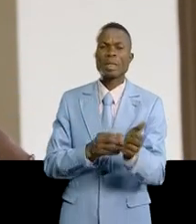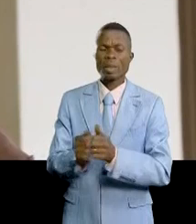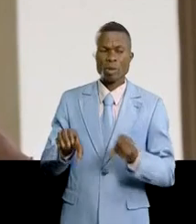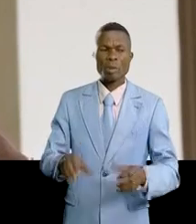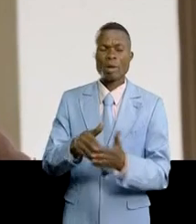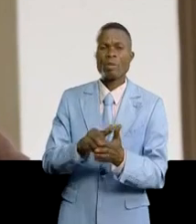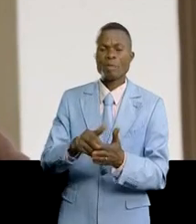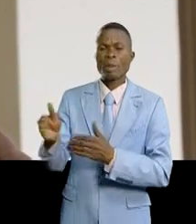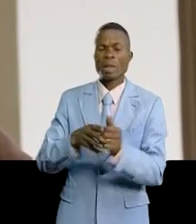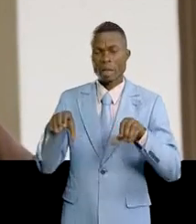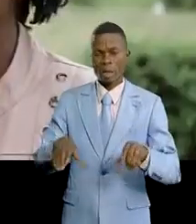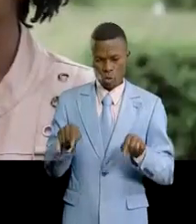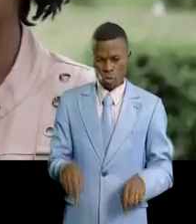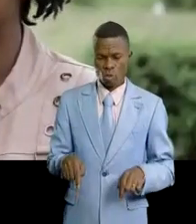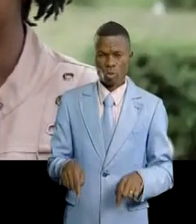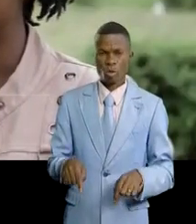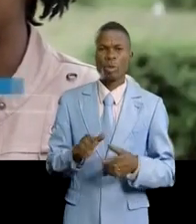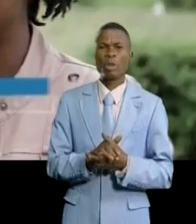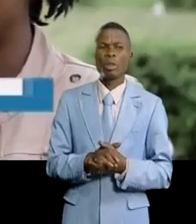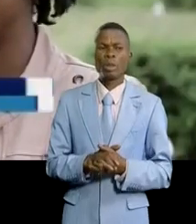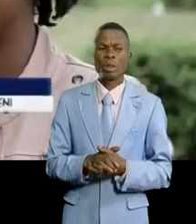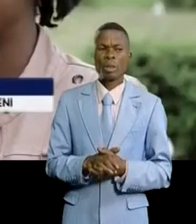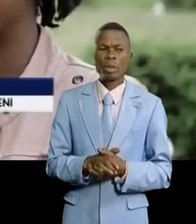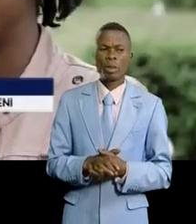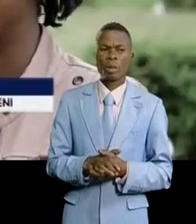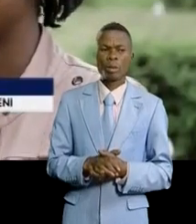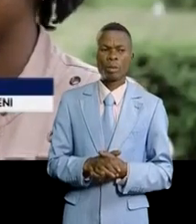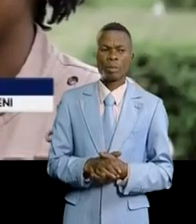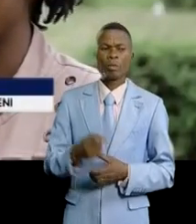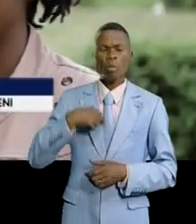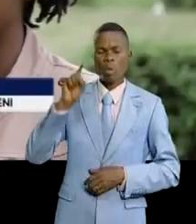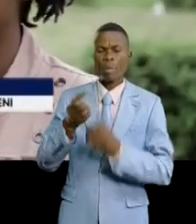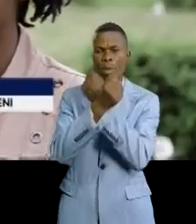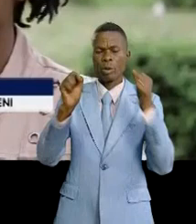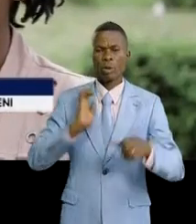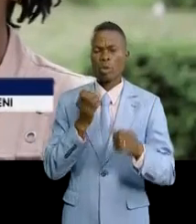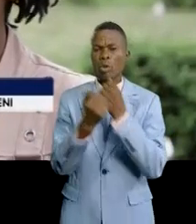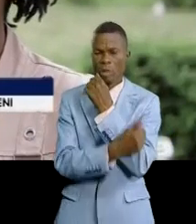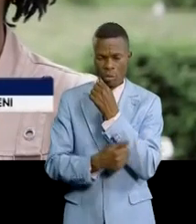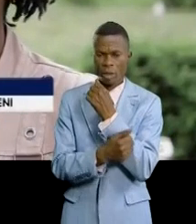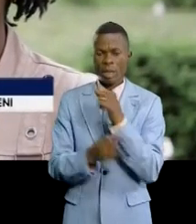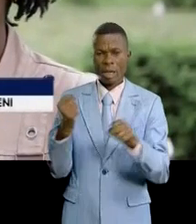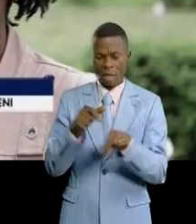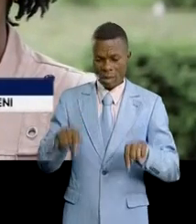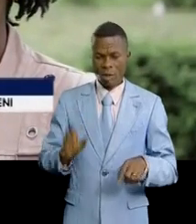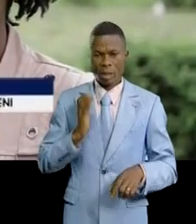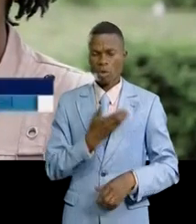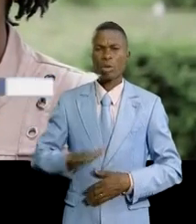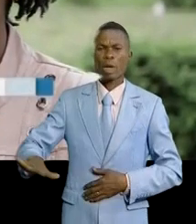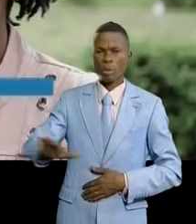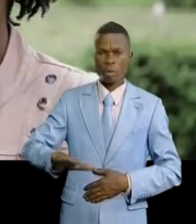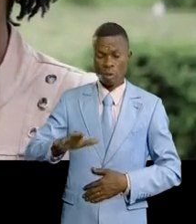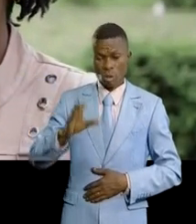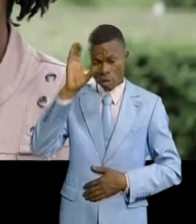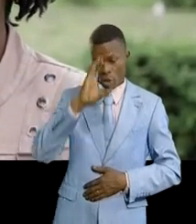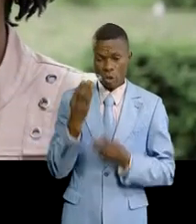sont en train de détruire le Congo aujourd'hui. On veut changer notre pays, travailler un peu dans notre pays, voir la